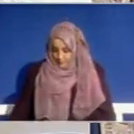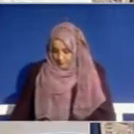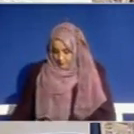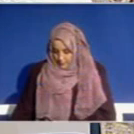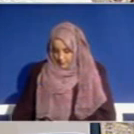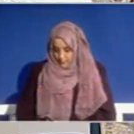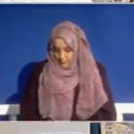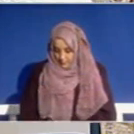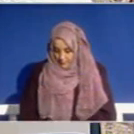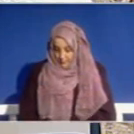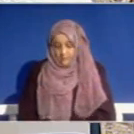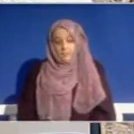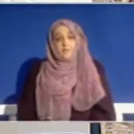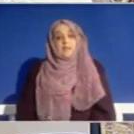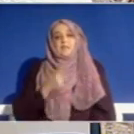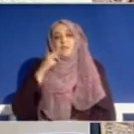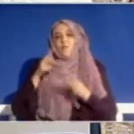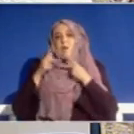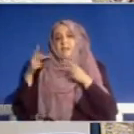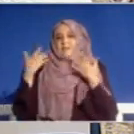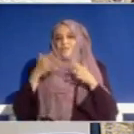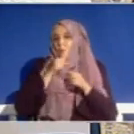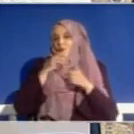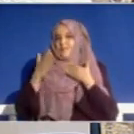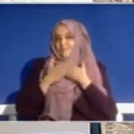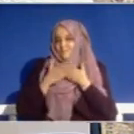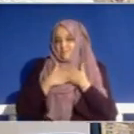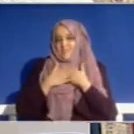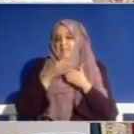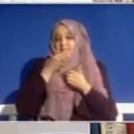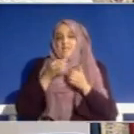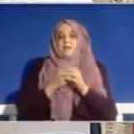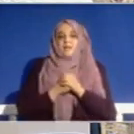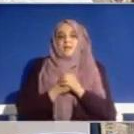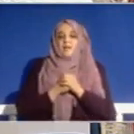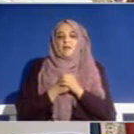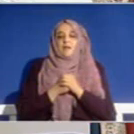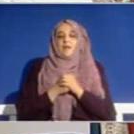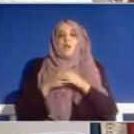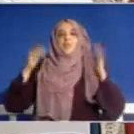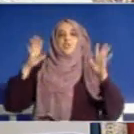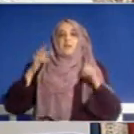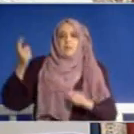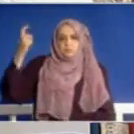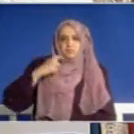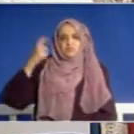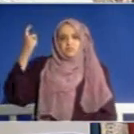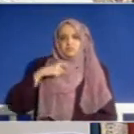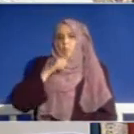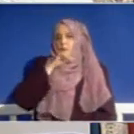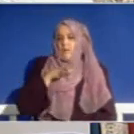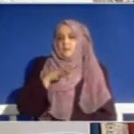رها أوصى به النبي صلى الله عليه وسلم وقال من كثرة ما كان يأتي جبريل عليه السلام إلى رسول الله صلى الله